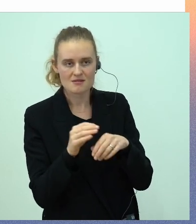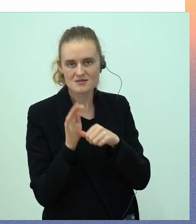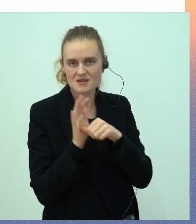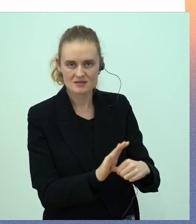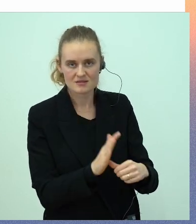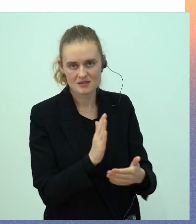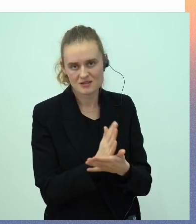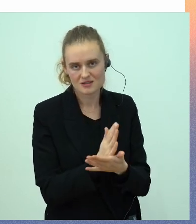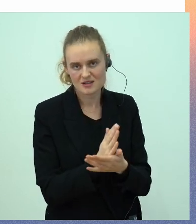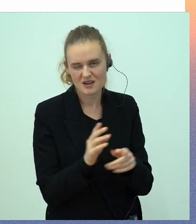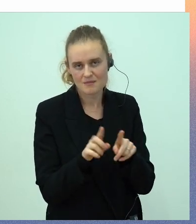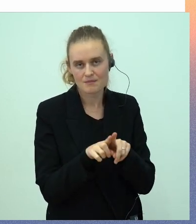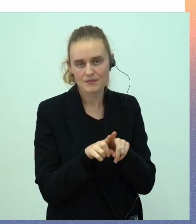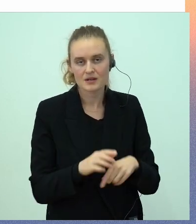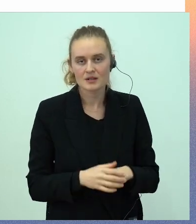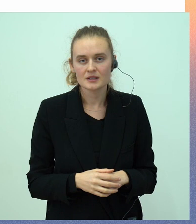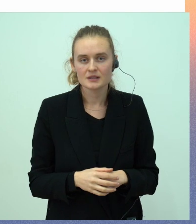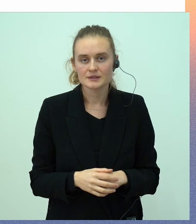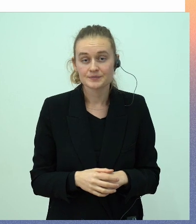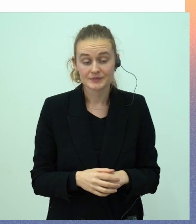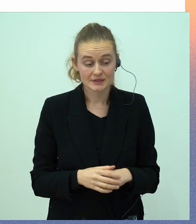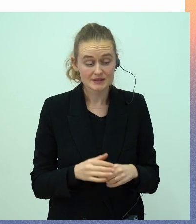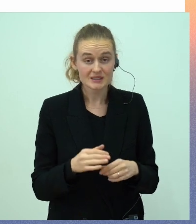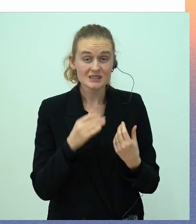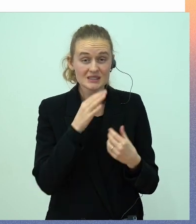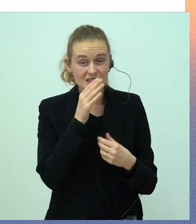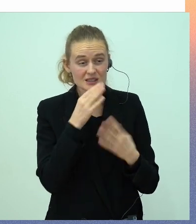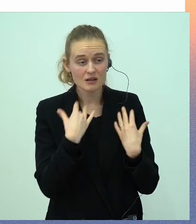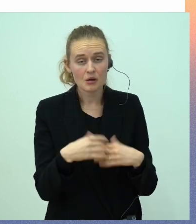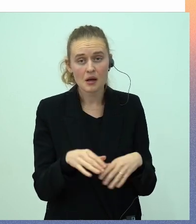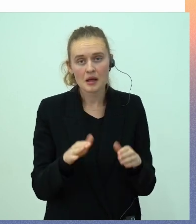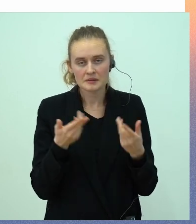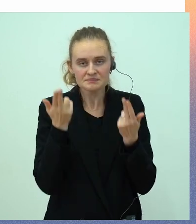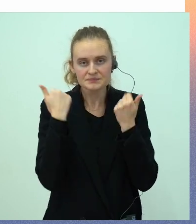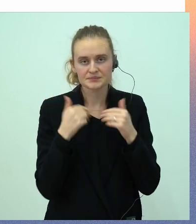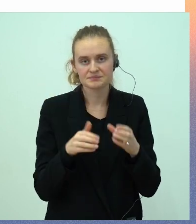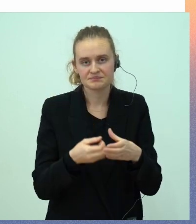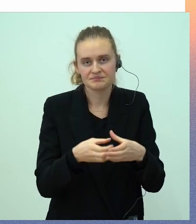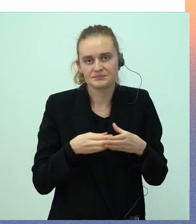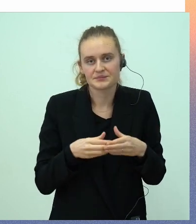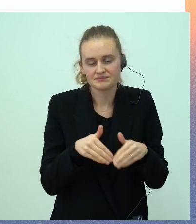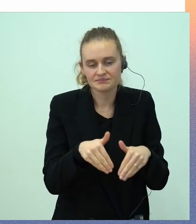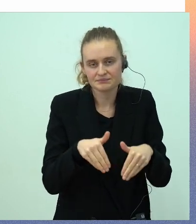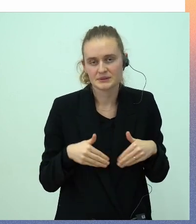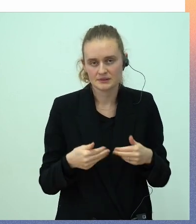Žydai dėl to yra linkę labiau atsitraukti į visuomenės pakraščius.